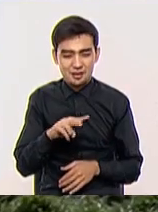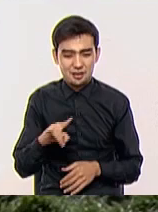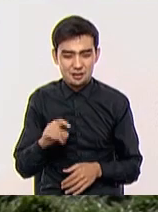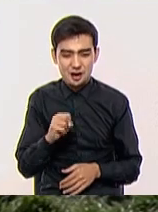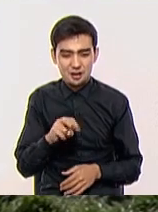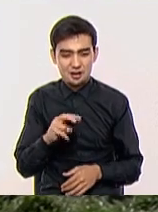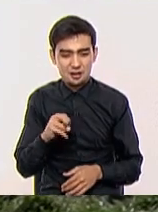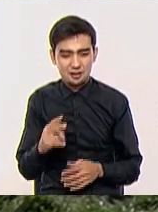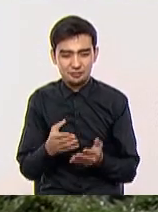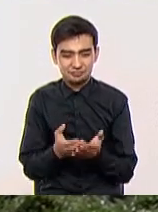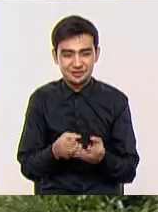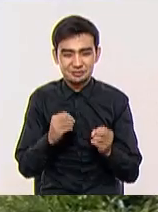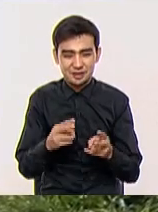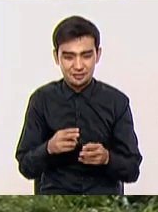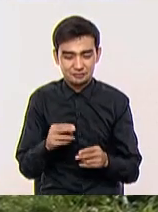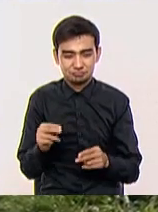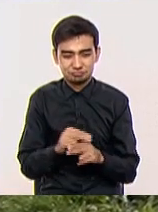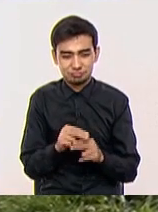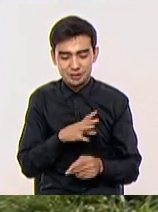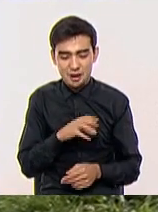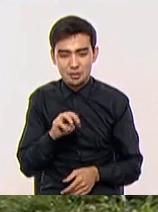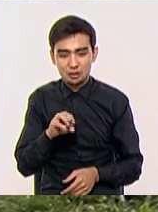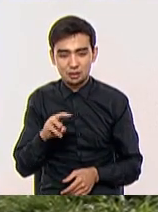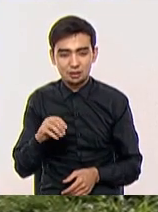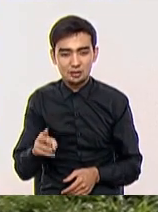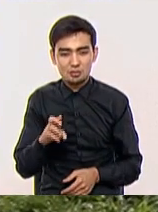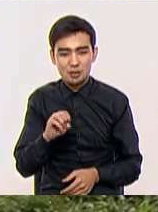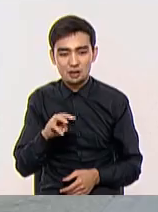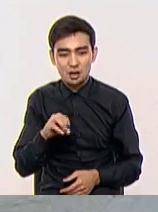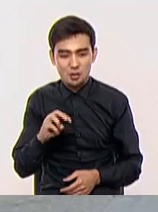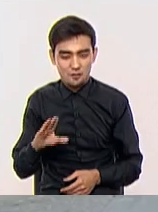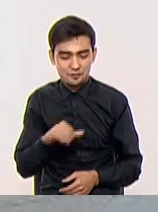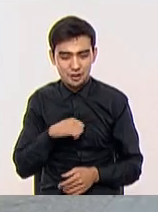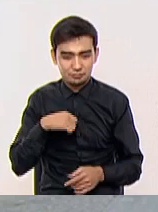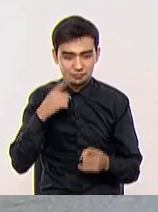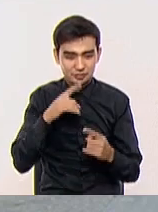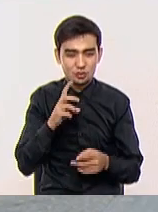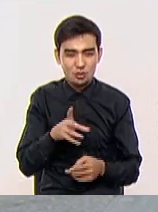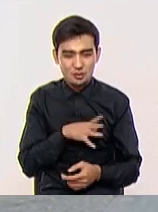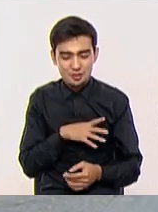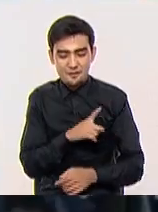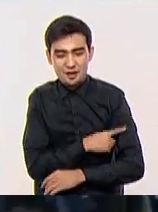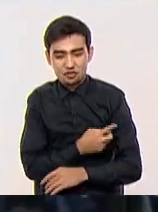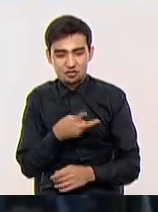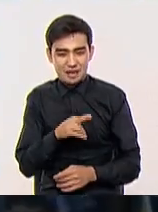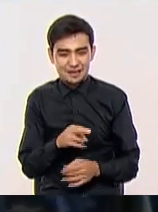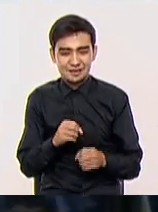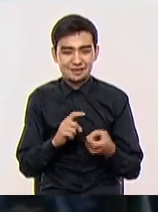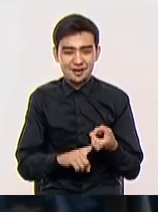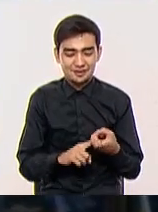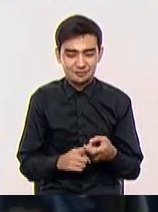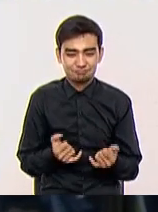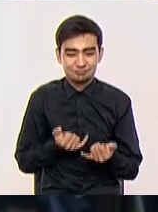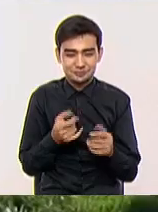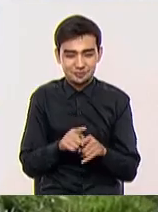ашылды. Жобаның авторы өңір басшысы Амандық Баталовтың өзі. Ескерткіш пандемия кезінде індетпен күрескен барша медицина қызметкерлерінің құрметіне